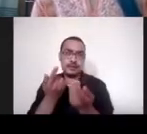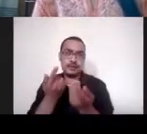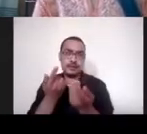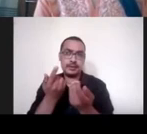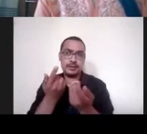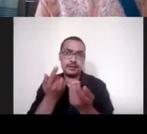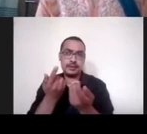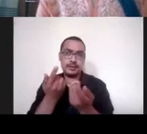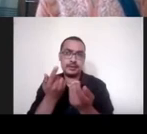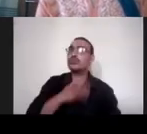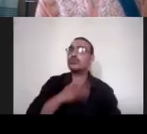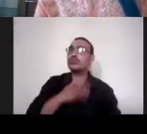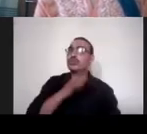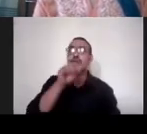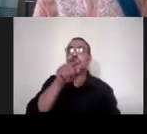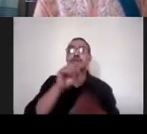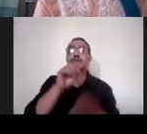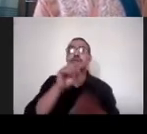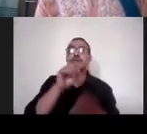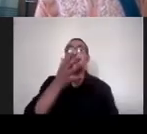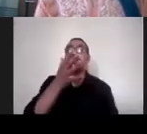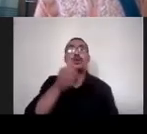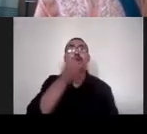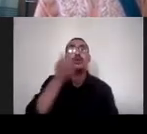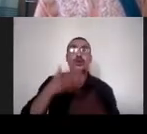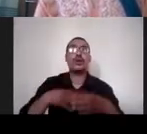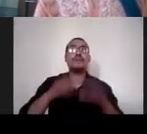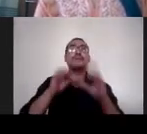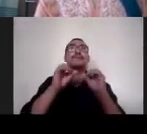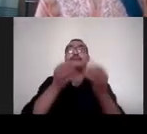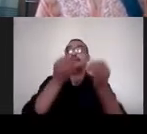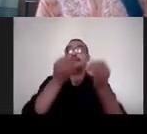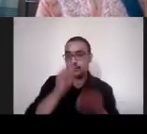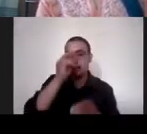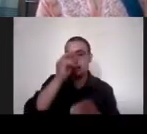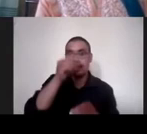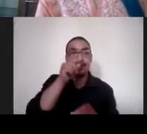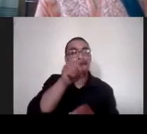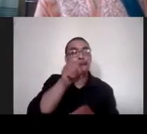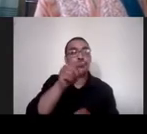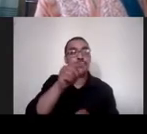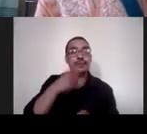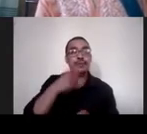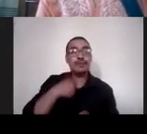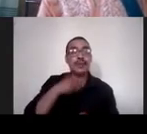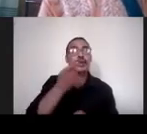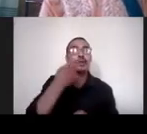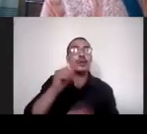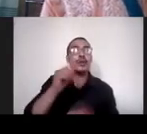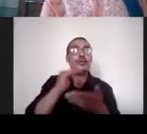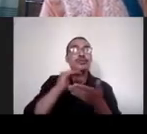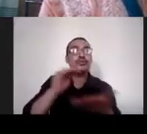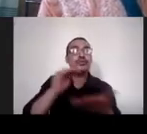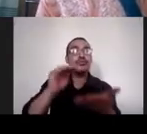होइन तिमीलाई त्यो राम्रो देख्दैन भनेर अर्को लुगा लाऊ होइन अथवा तिमी मैले कतिवटा बच्चा जन्माउने